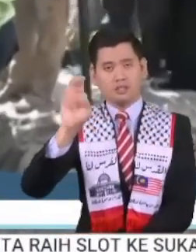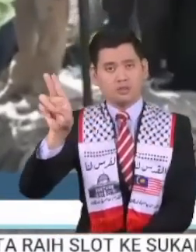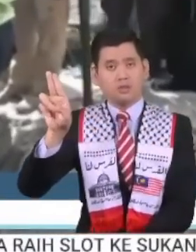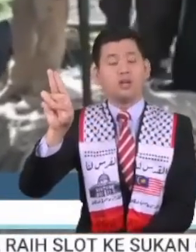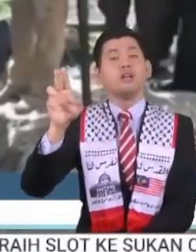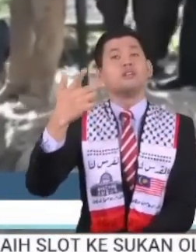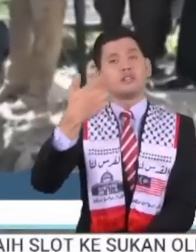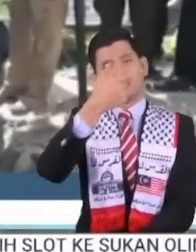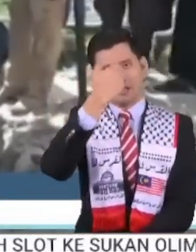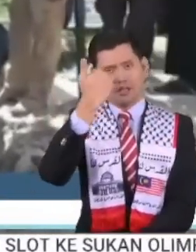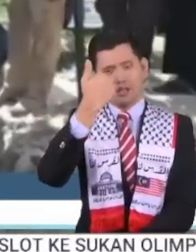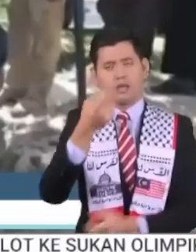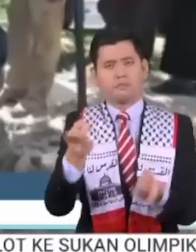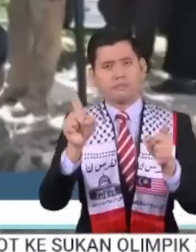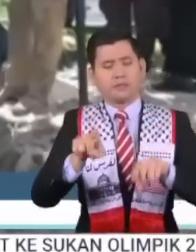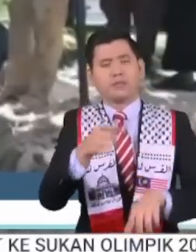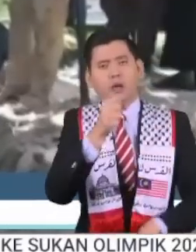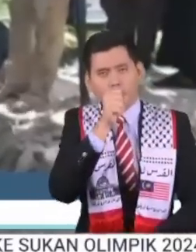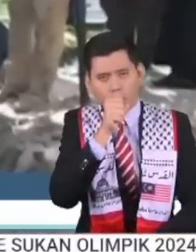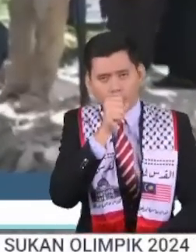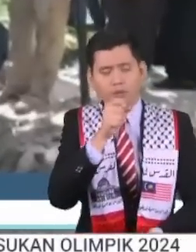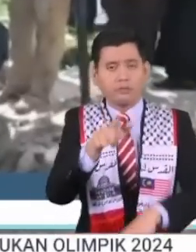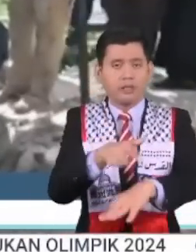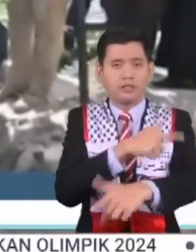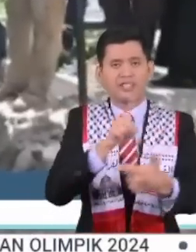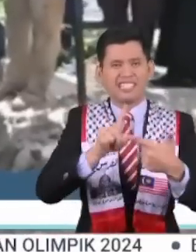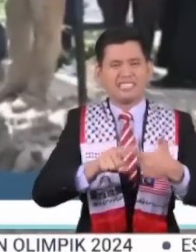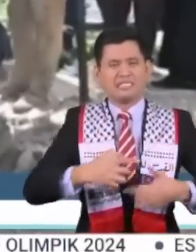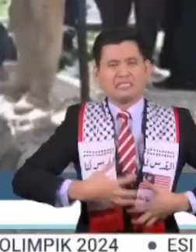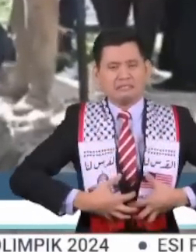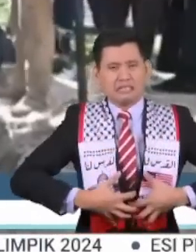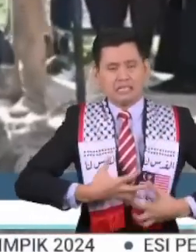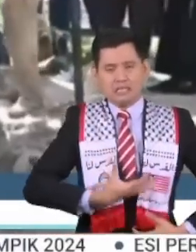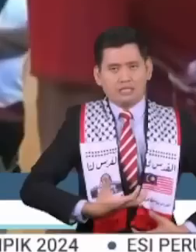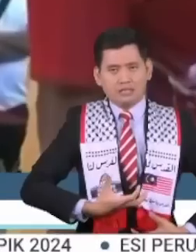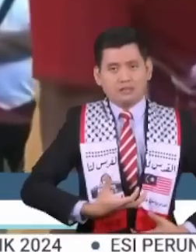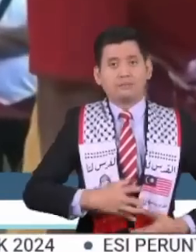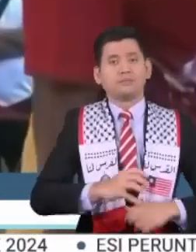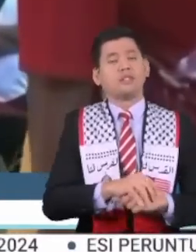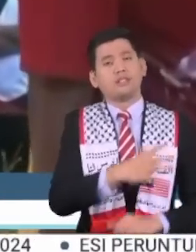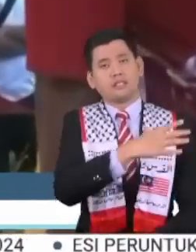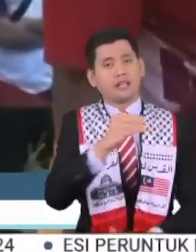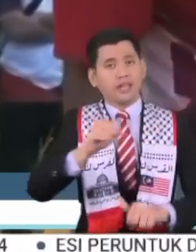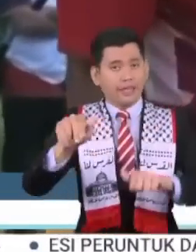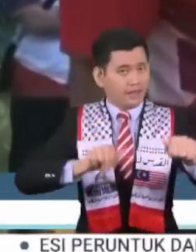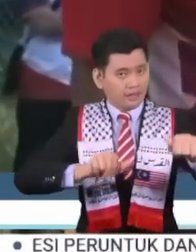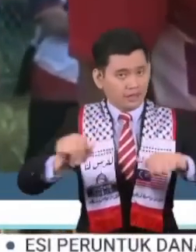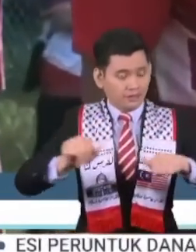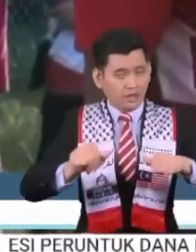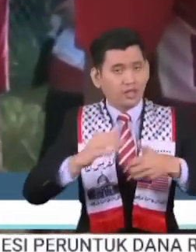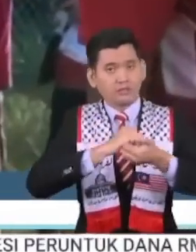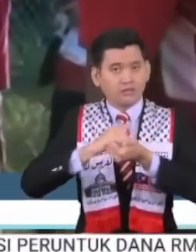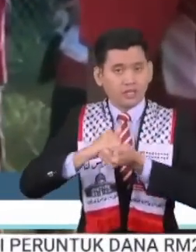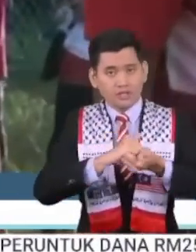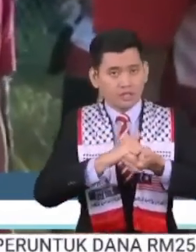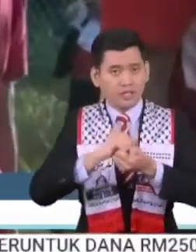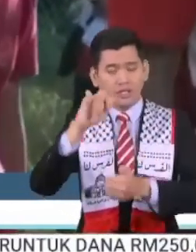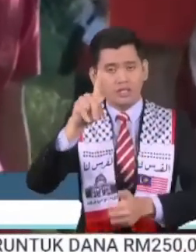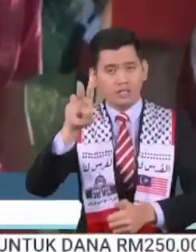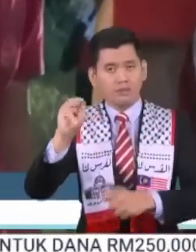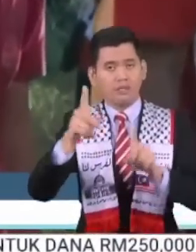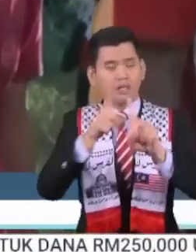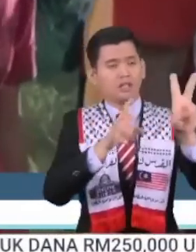Bahru selepas mengalami batuk berpanjangan serta cirit-birit. Allahyarham aktif bersama kumpulan Nasyid Intim dari tahun 2000